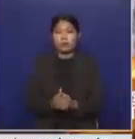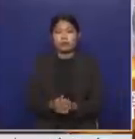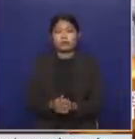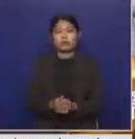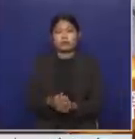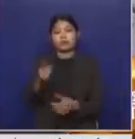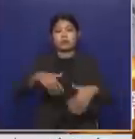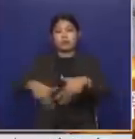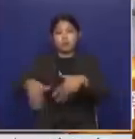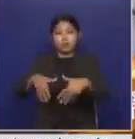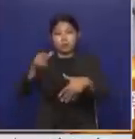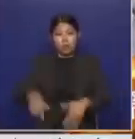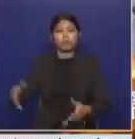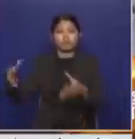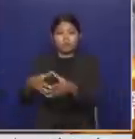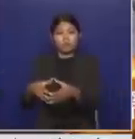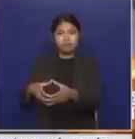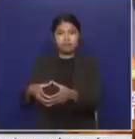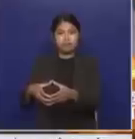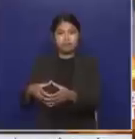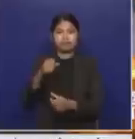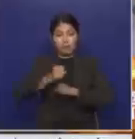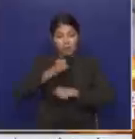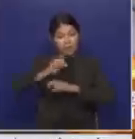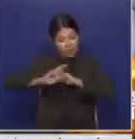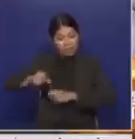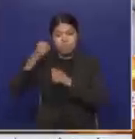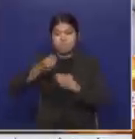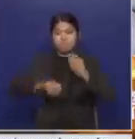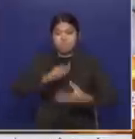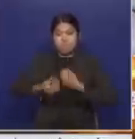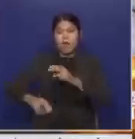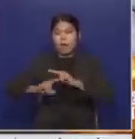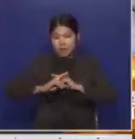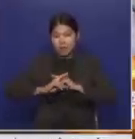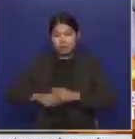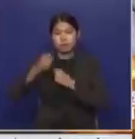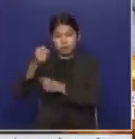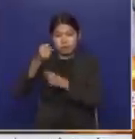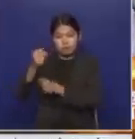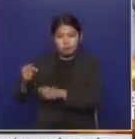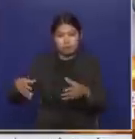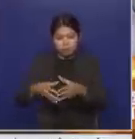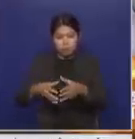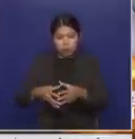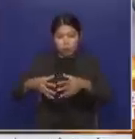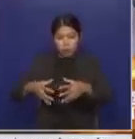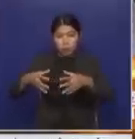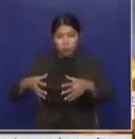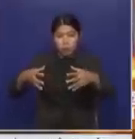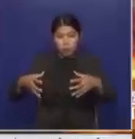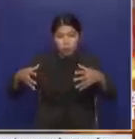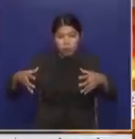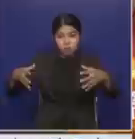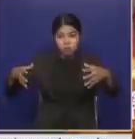ไม่ได้เขาได้มาทานที่ประชาชนต้องสร้างพื้นที่ปลอดภัยนั้นด้วยตัวของเราเองและเมื่อพื้นที่ปลอดภัยมีขอบเขตที่กว้างขวางมาก